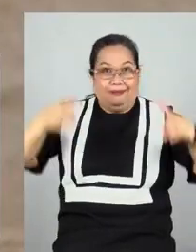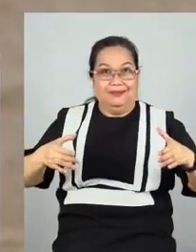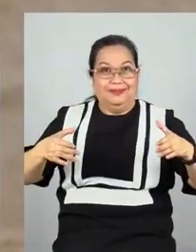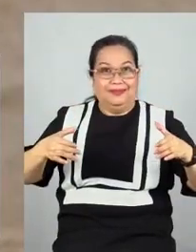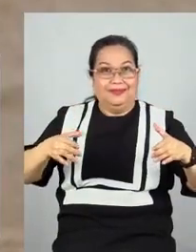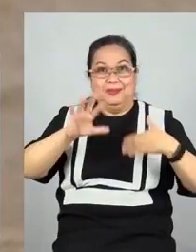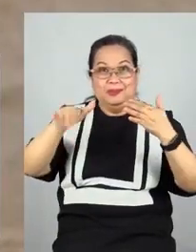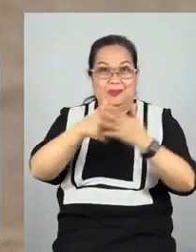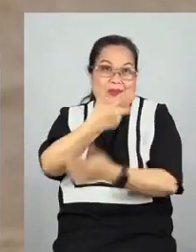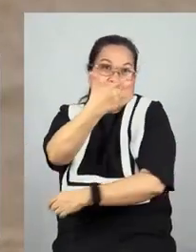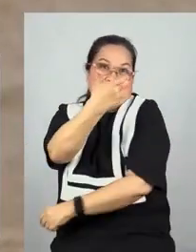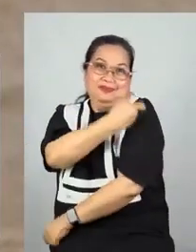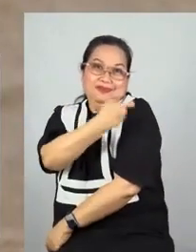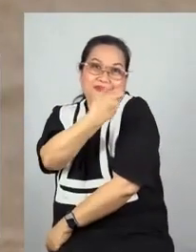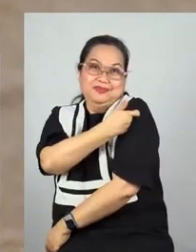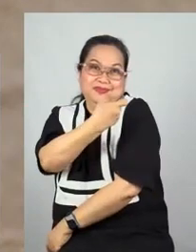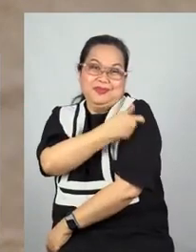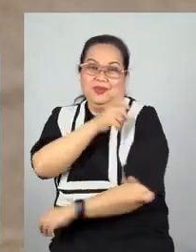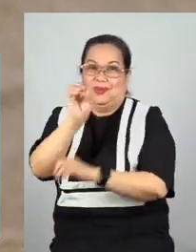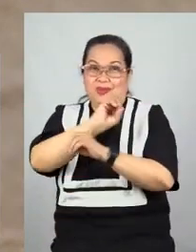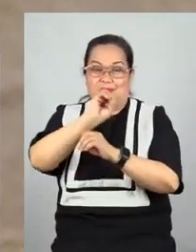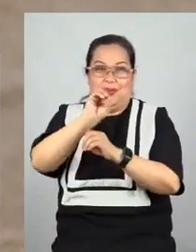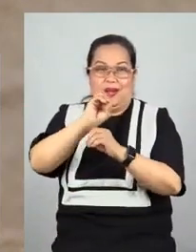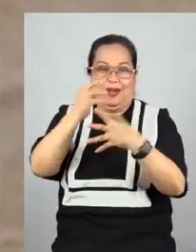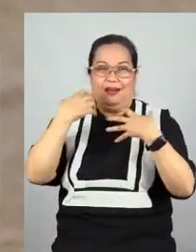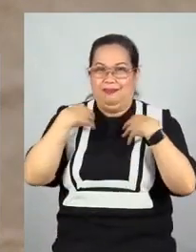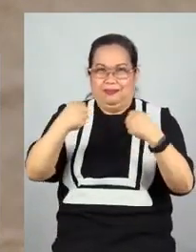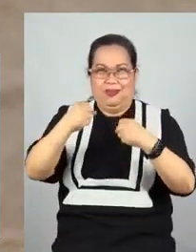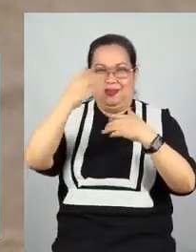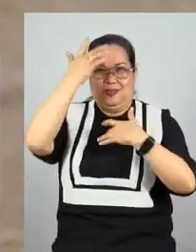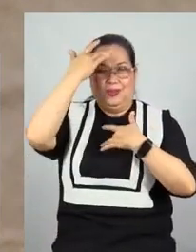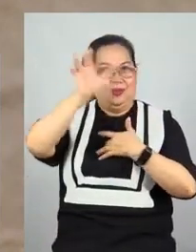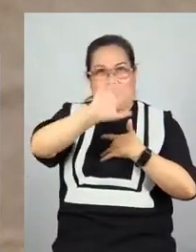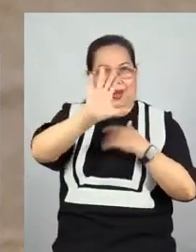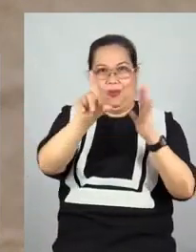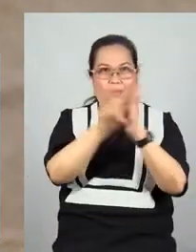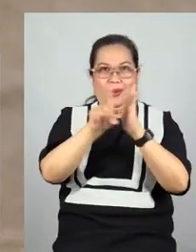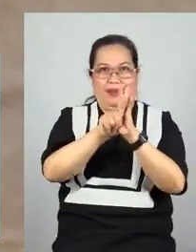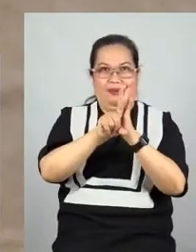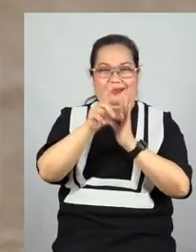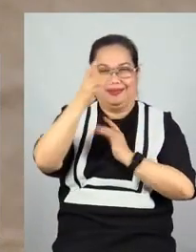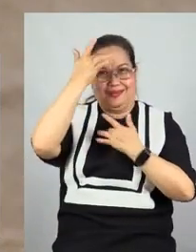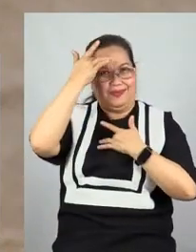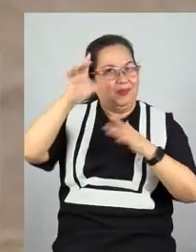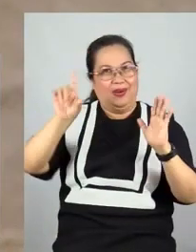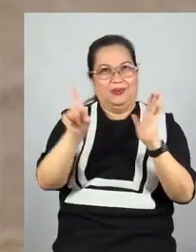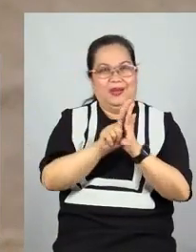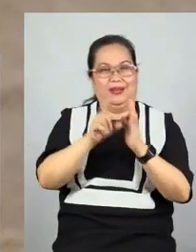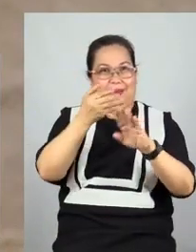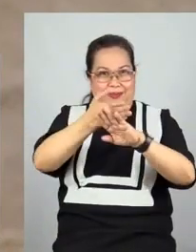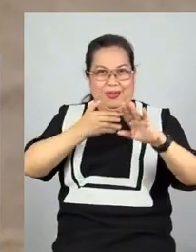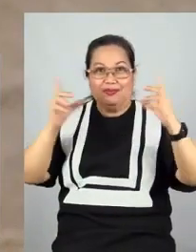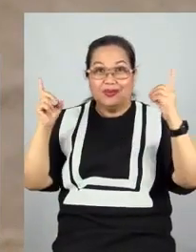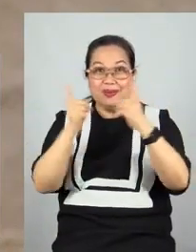lahat bakunado, lahat walang sakit. Bago kayo magkita-kita. No?